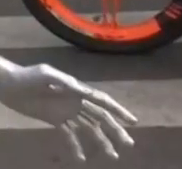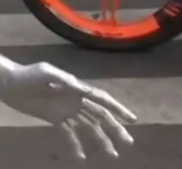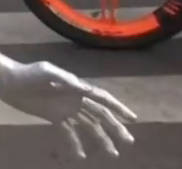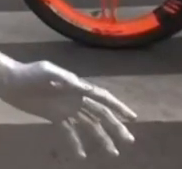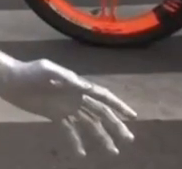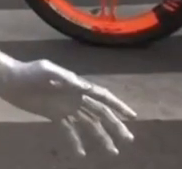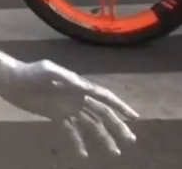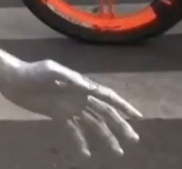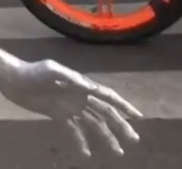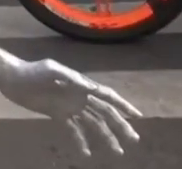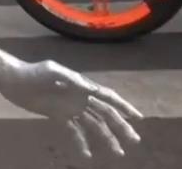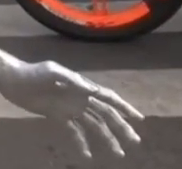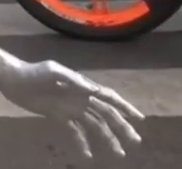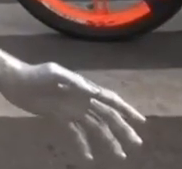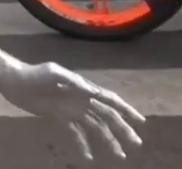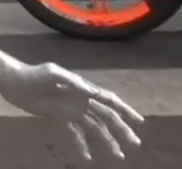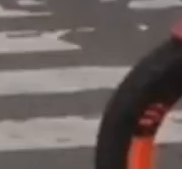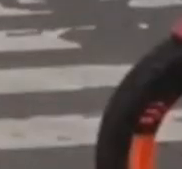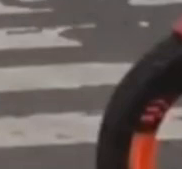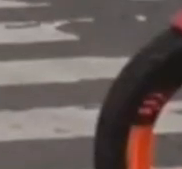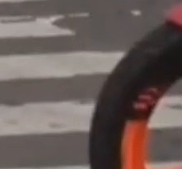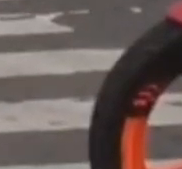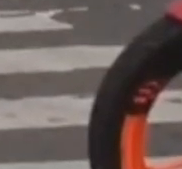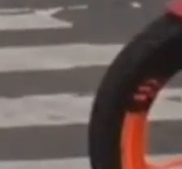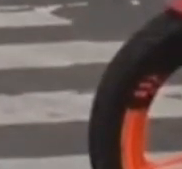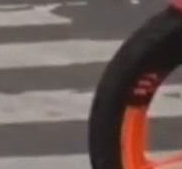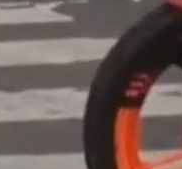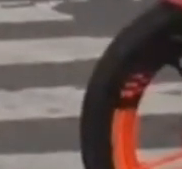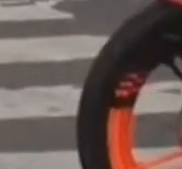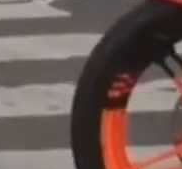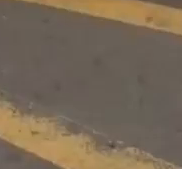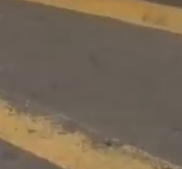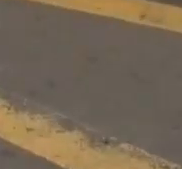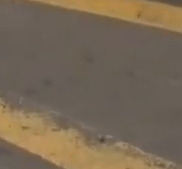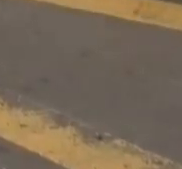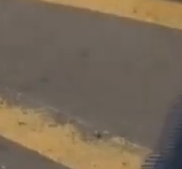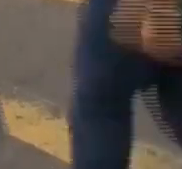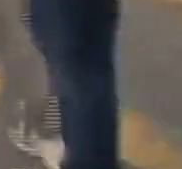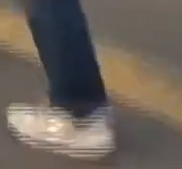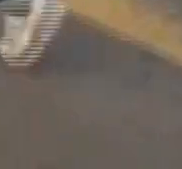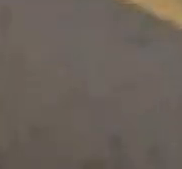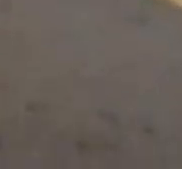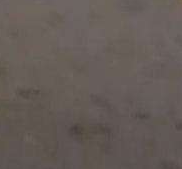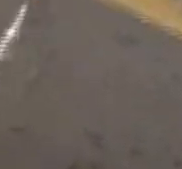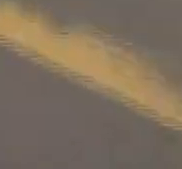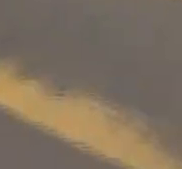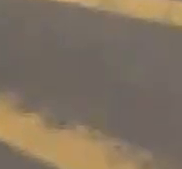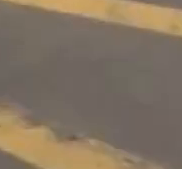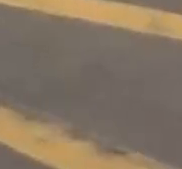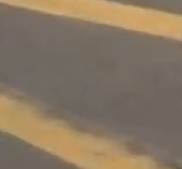Sahari, Jakarta Pusat. Namanya Puji. Manusia silver ini sudah beberapa bulan terakhir terpaksa menjalani profesi